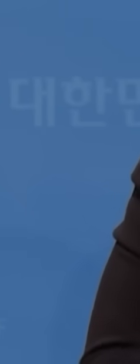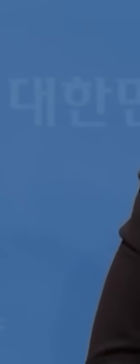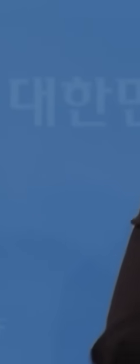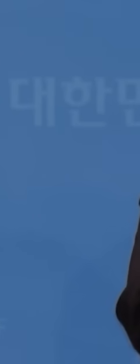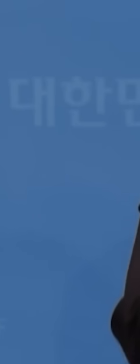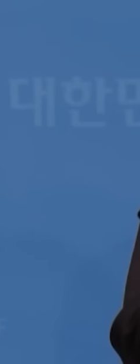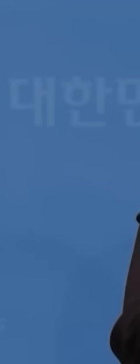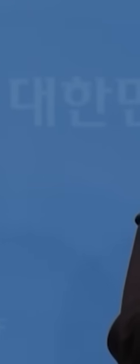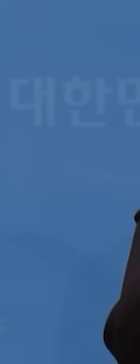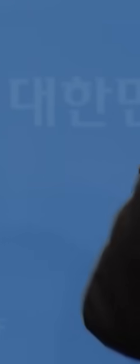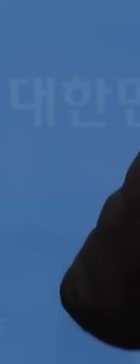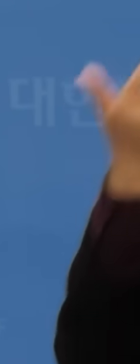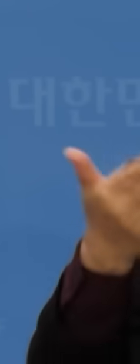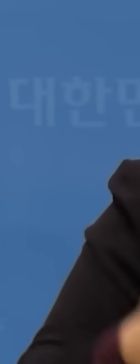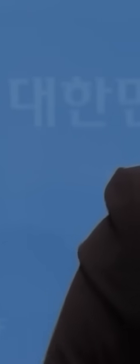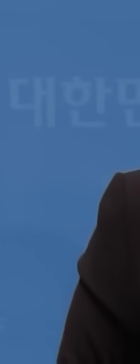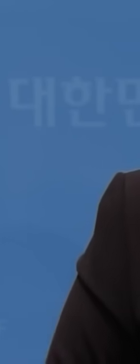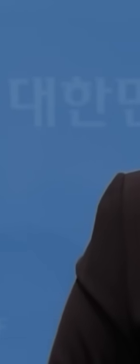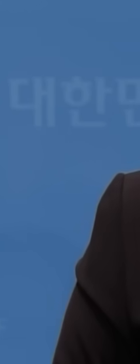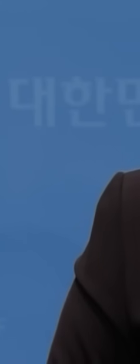존경하고 있습니까?